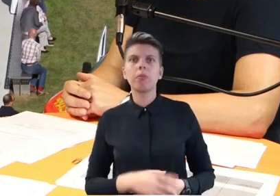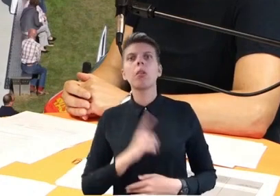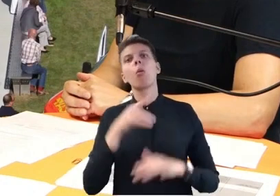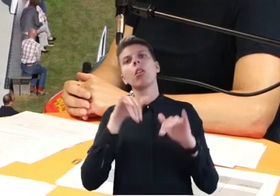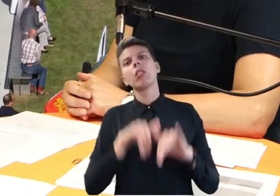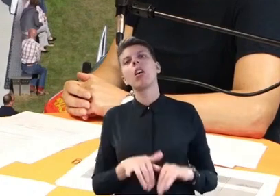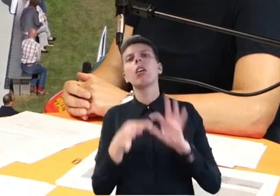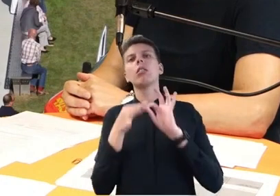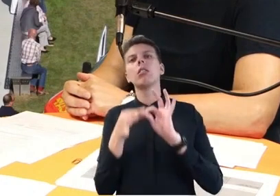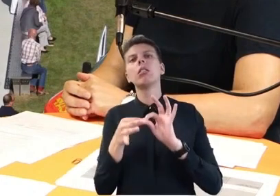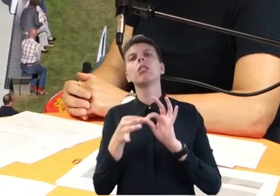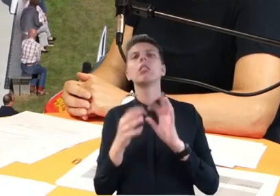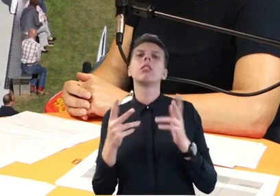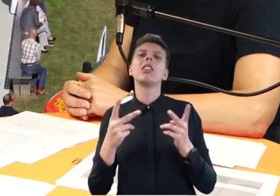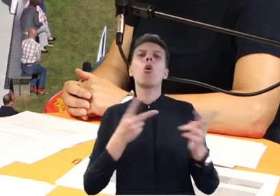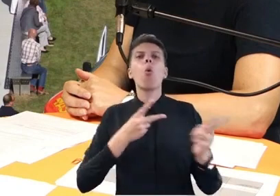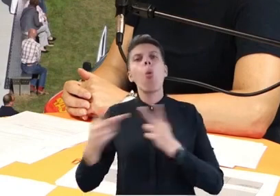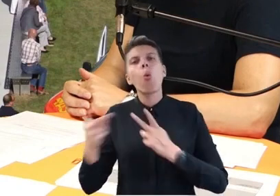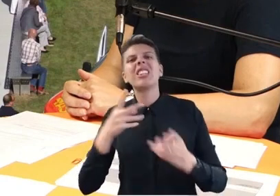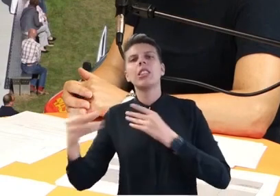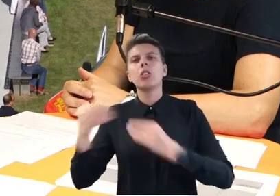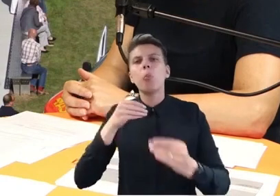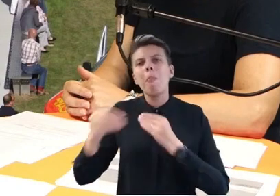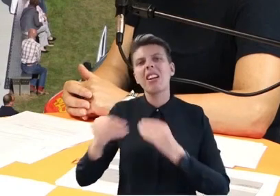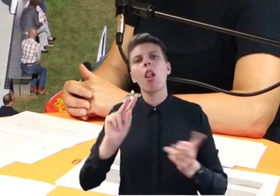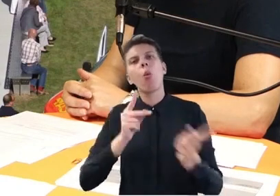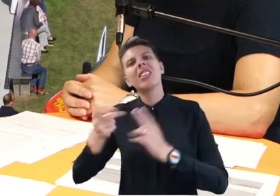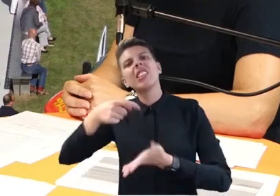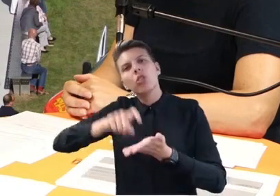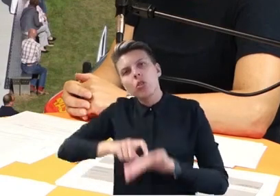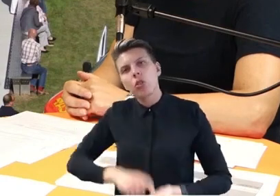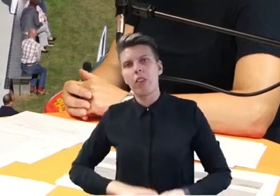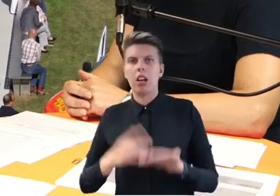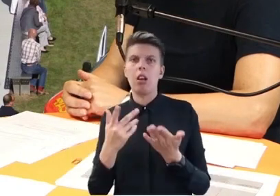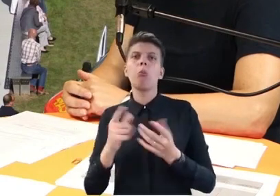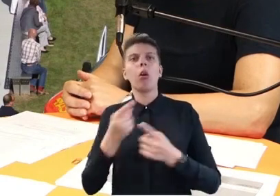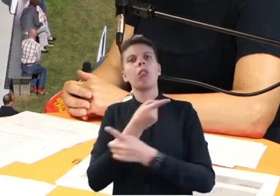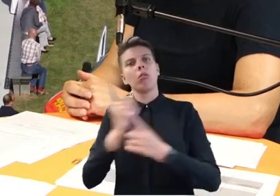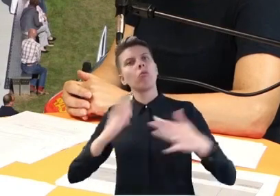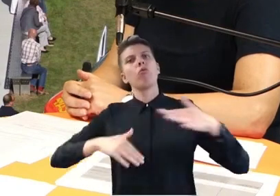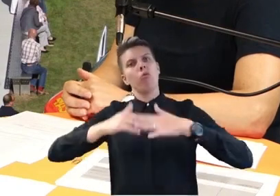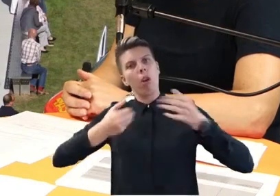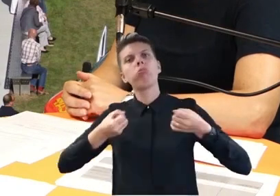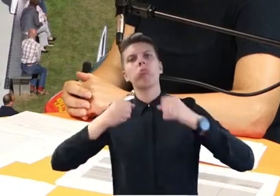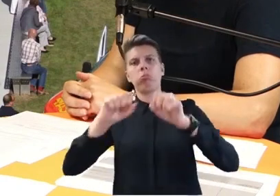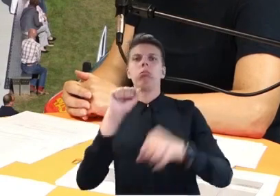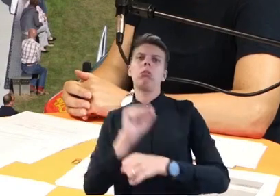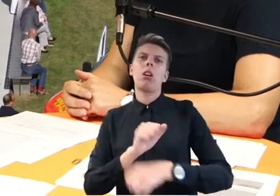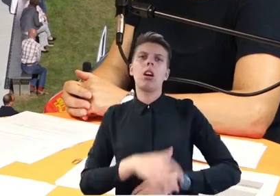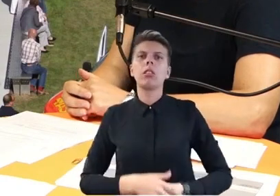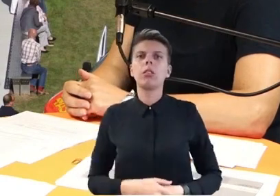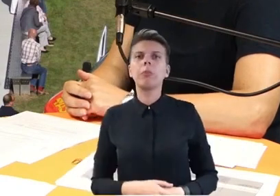logistische Kräfte und Mittel und auch eine Führung, dass sie da autark soweit in den Einsatz gehen können.